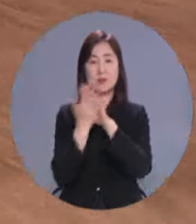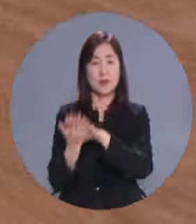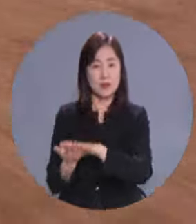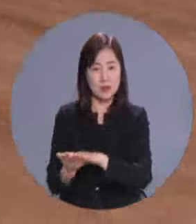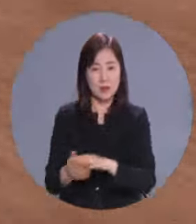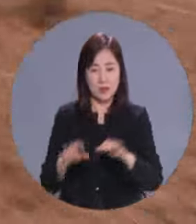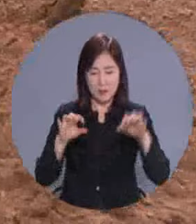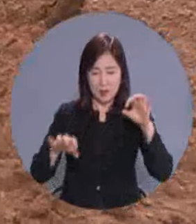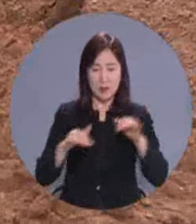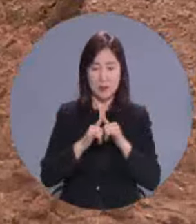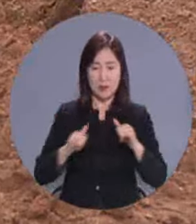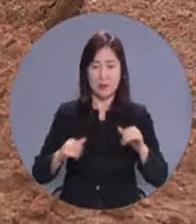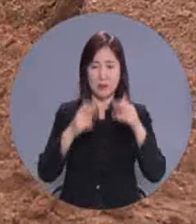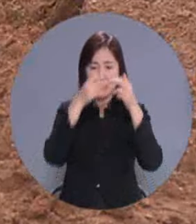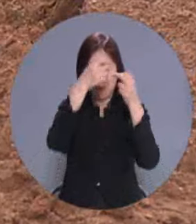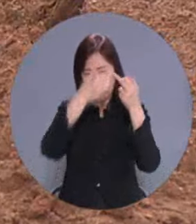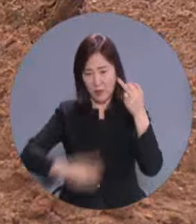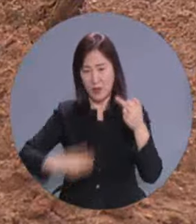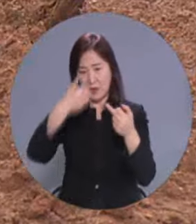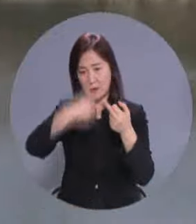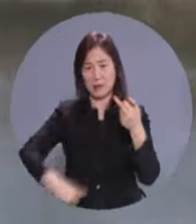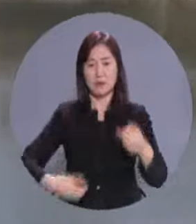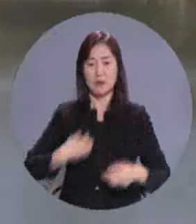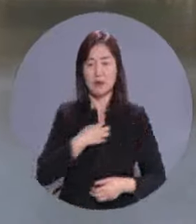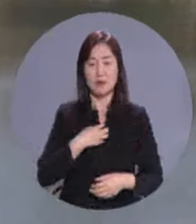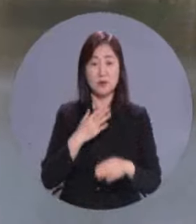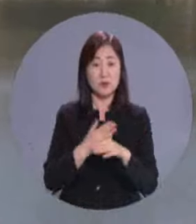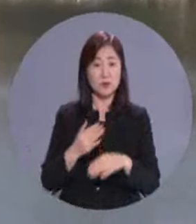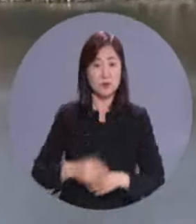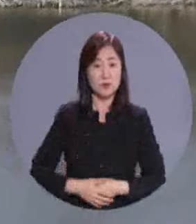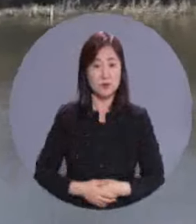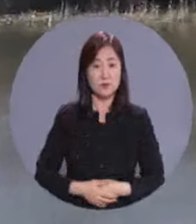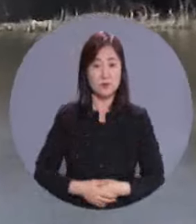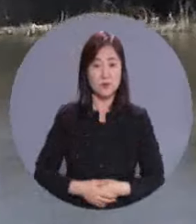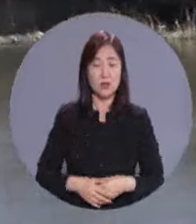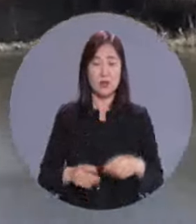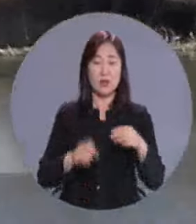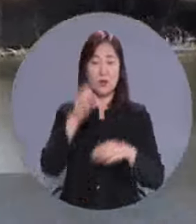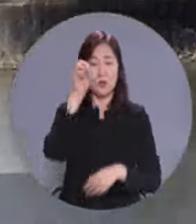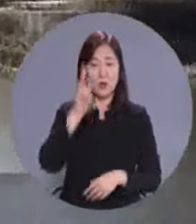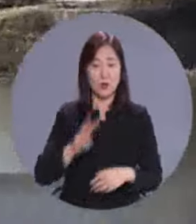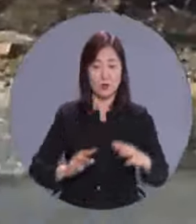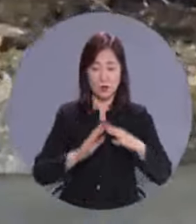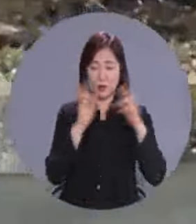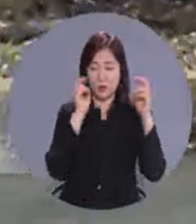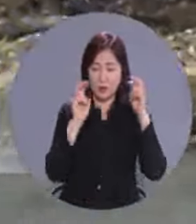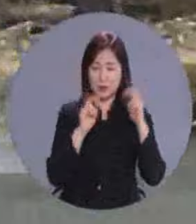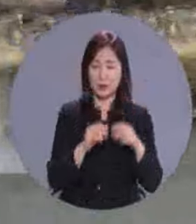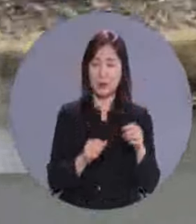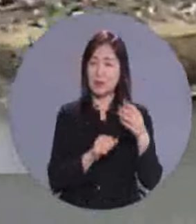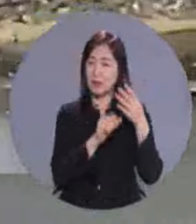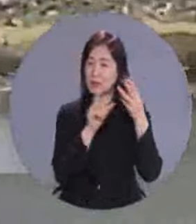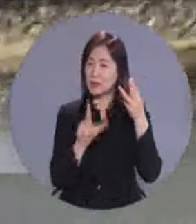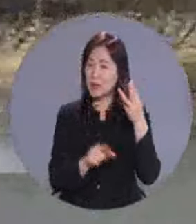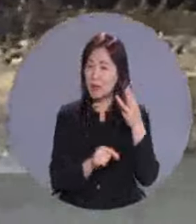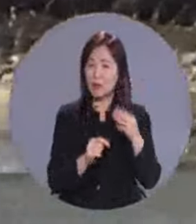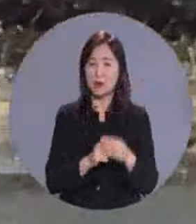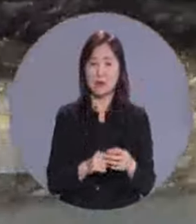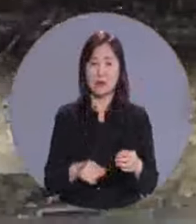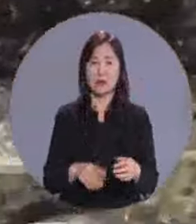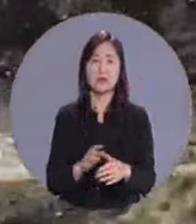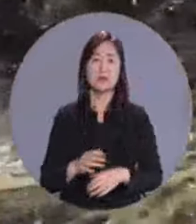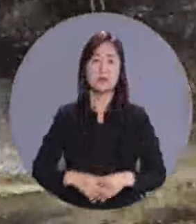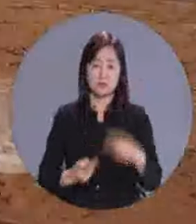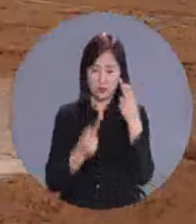마을 주민들은 산사태를 걱정하고 있습니다 광주 지역의 한 건설업체가 지난달 일 개발 제한 구역인 산에 중장비를